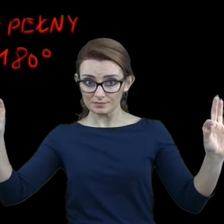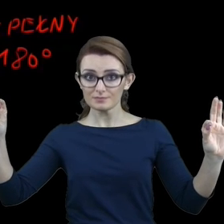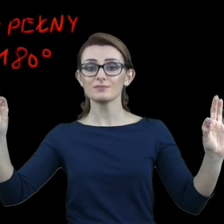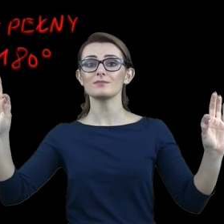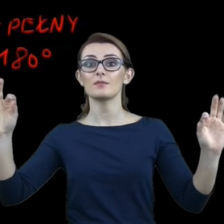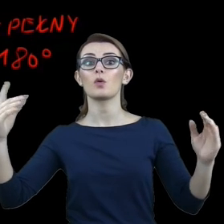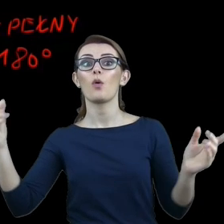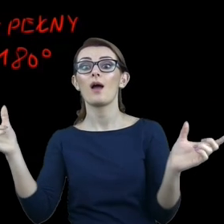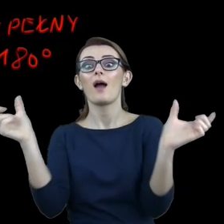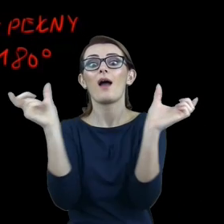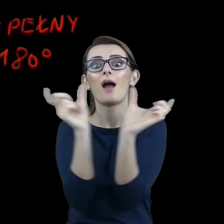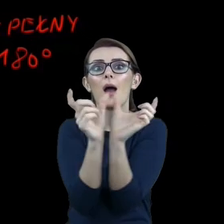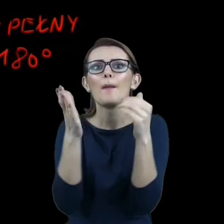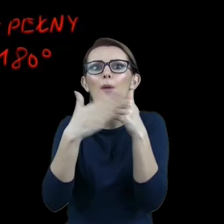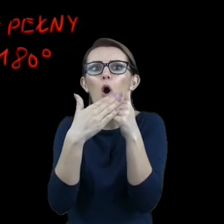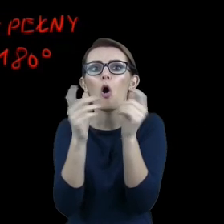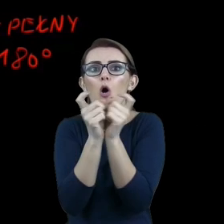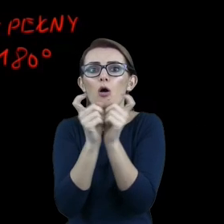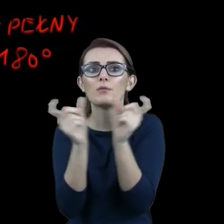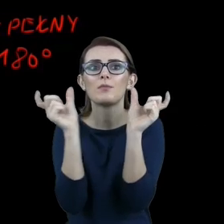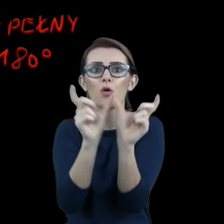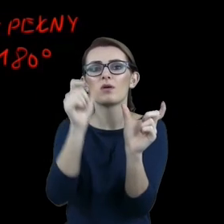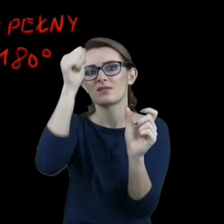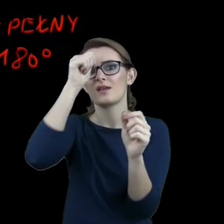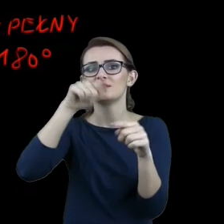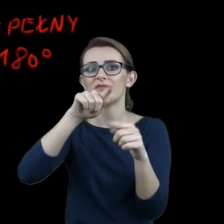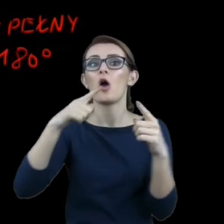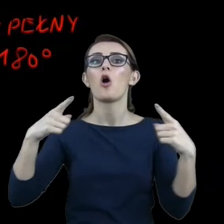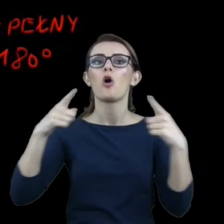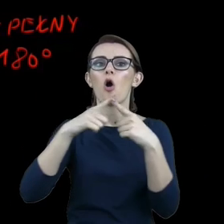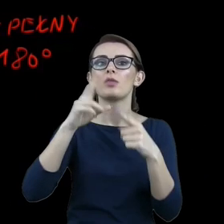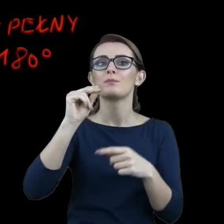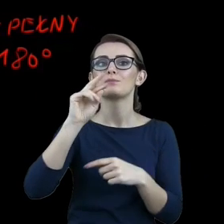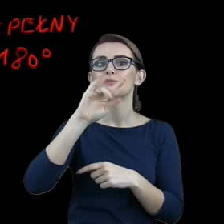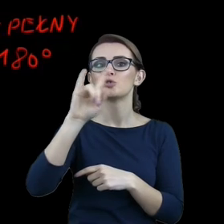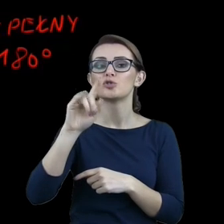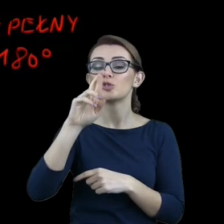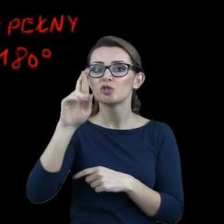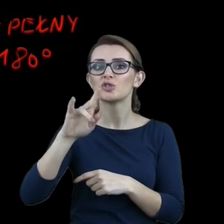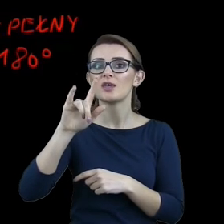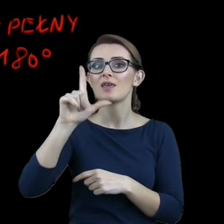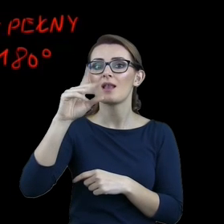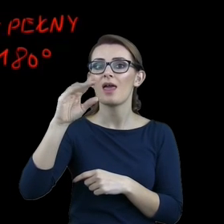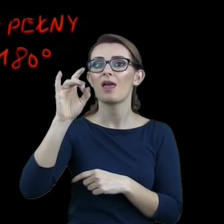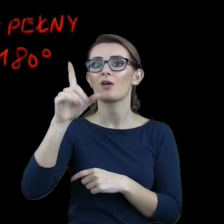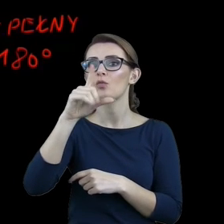na jednej prostej.